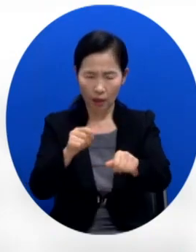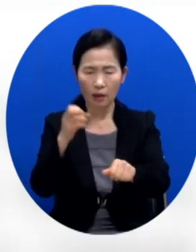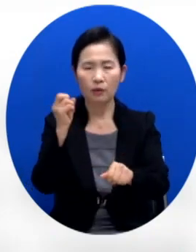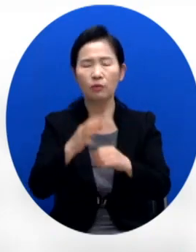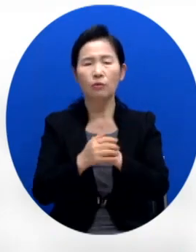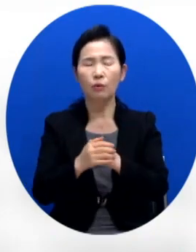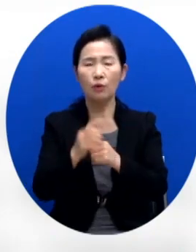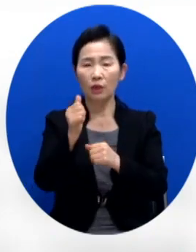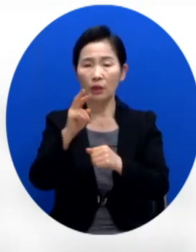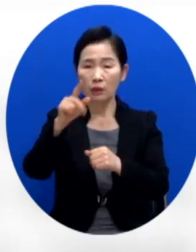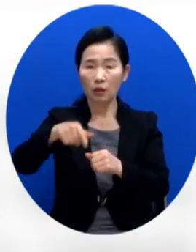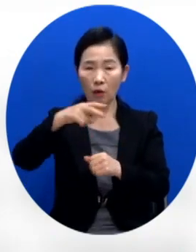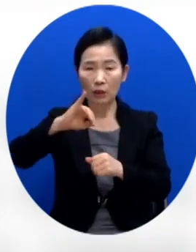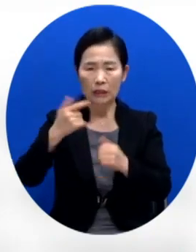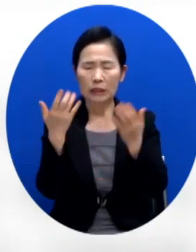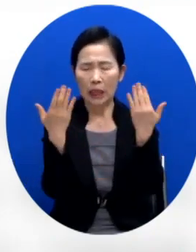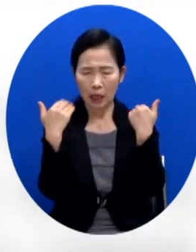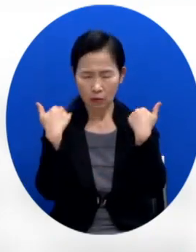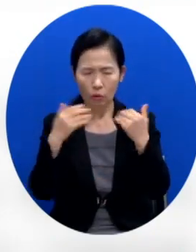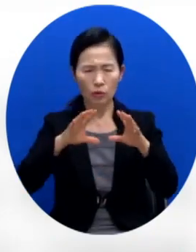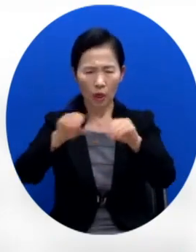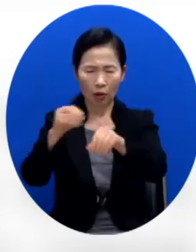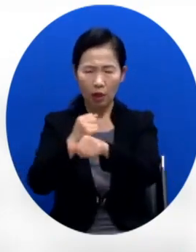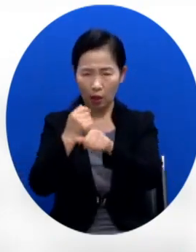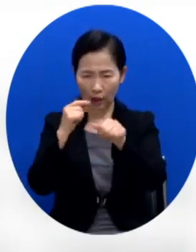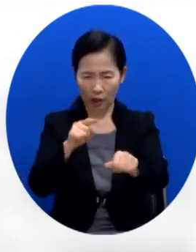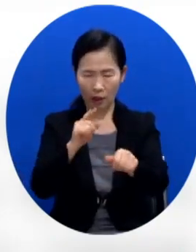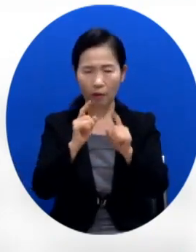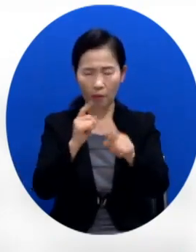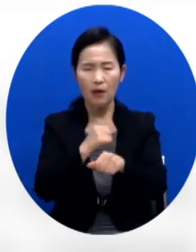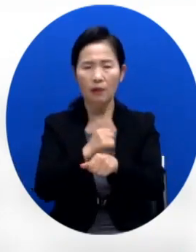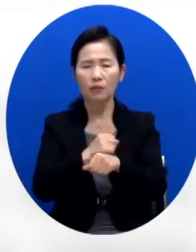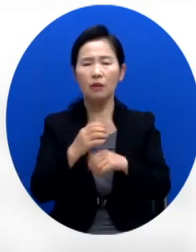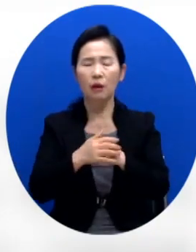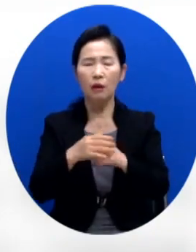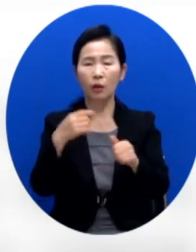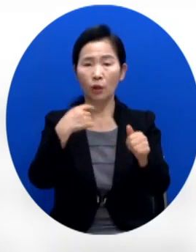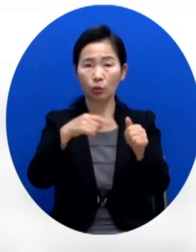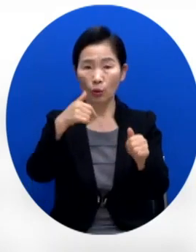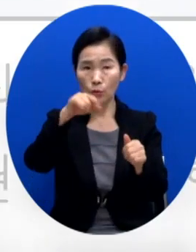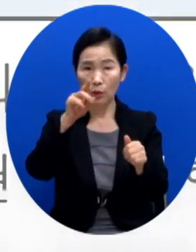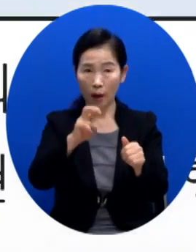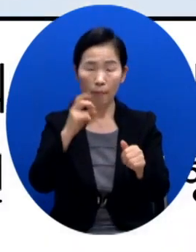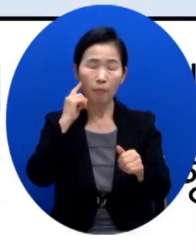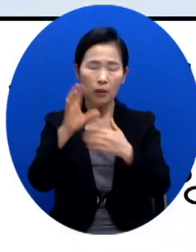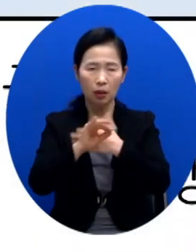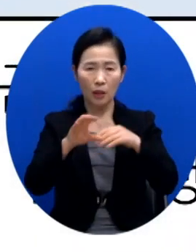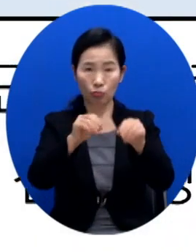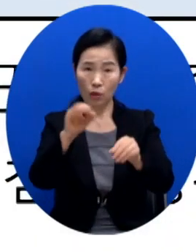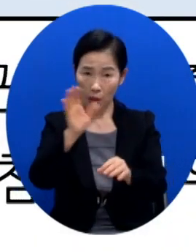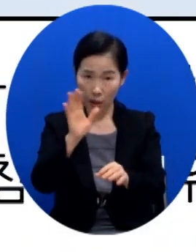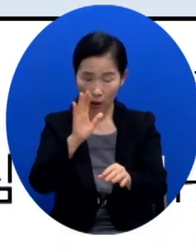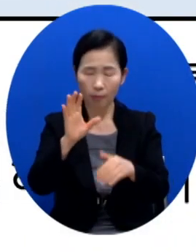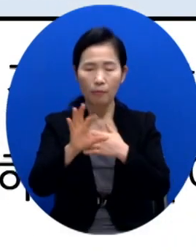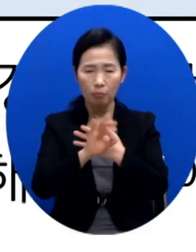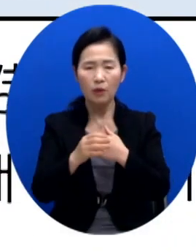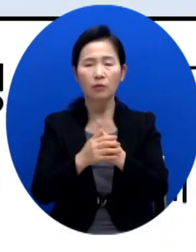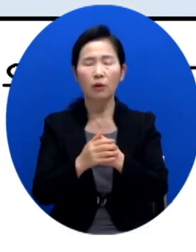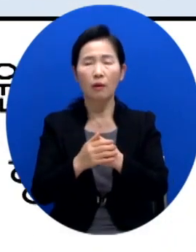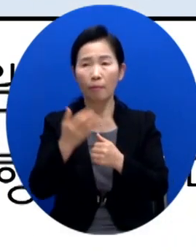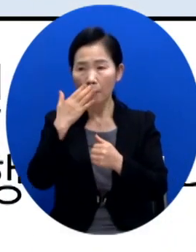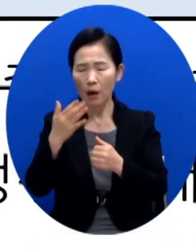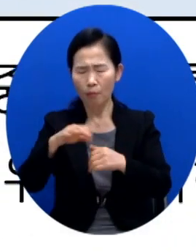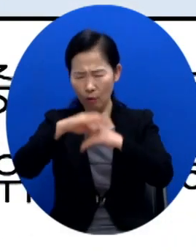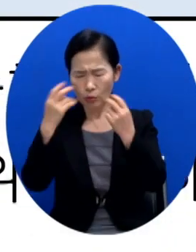추진을 즉각 철회할 것을 촉구하면서 조희연 서울시 교육감이 고발을 취하하지 않는다면 합법적인 모든 수단을